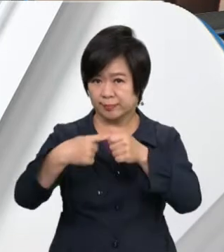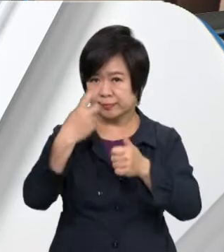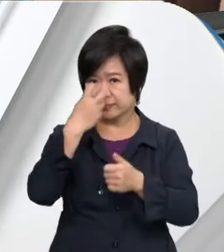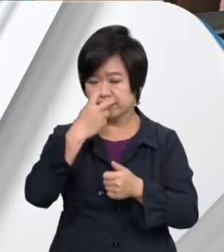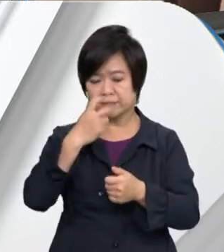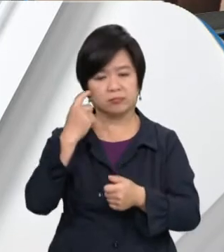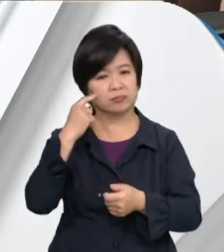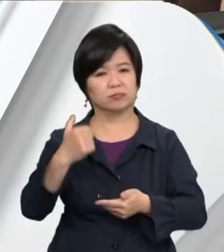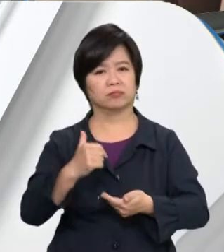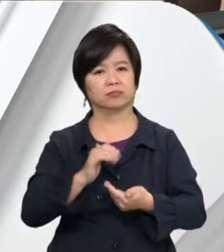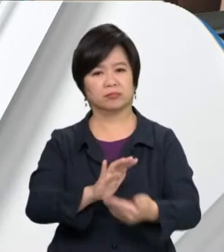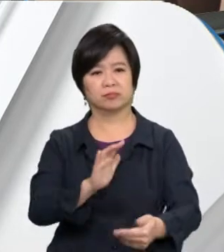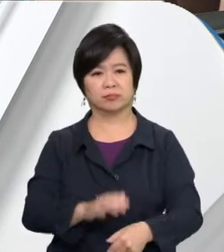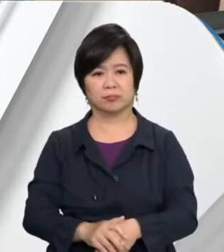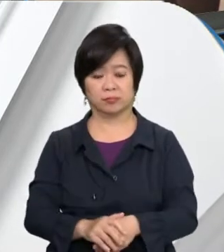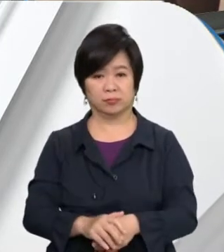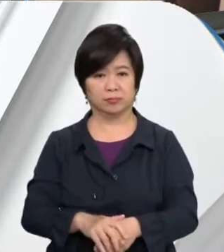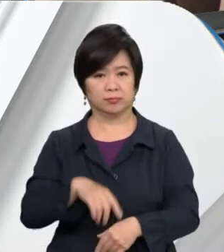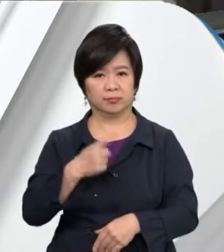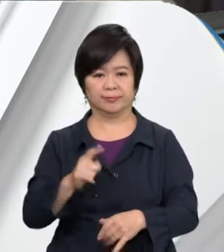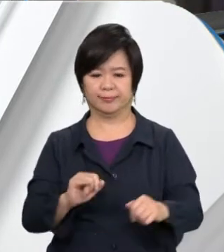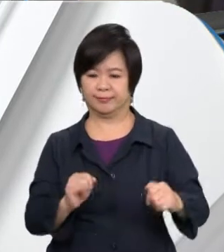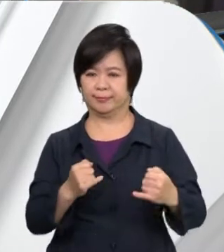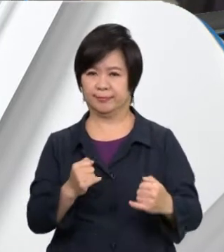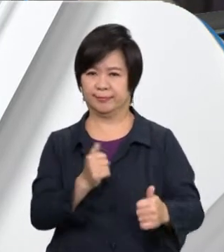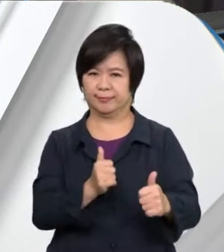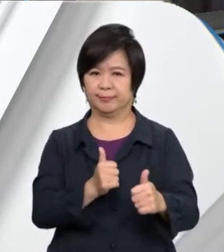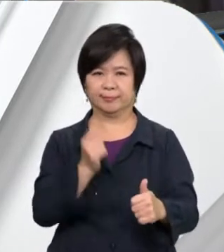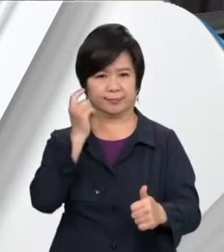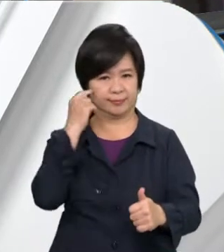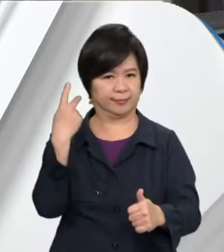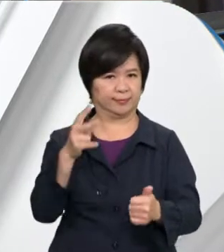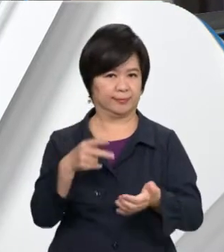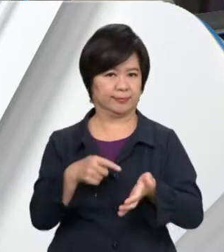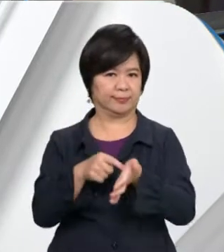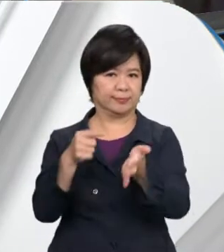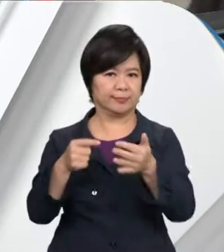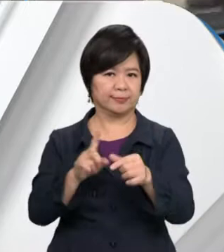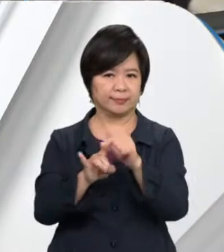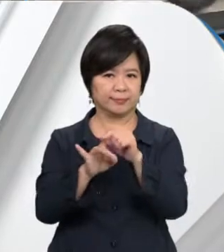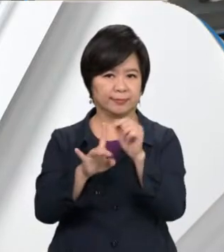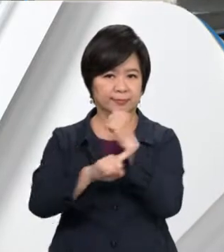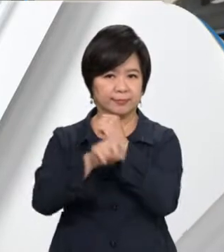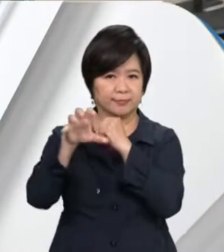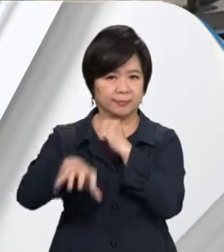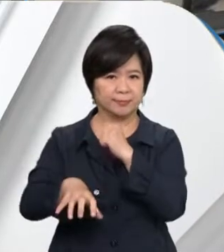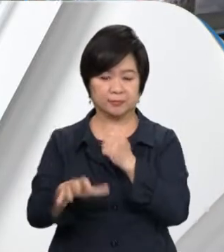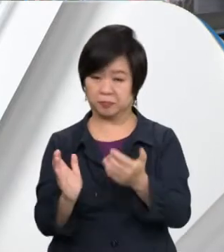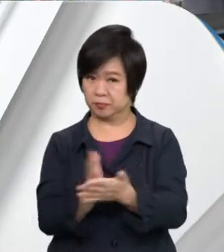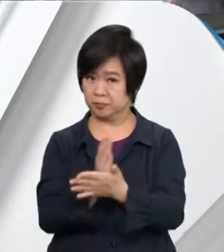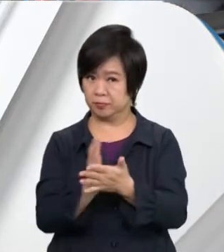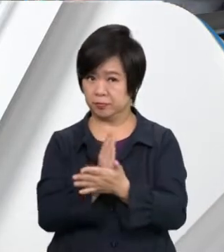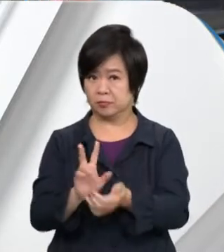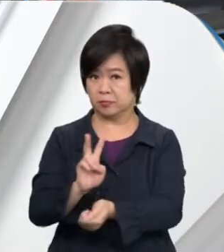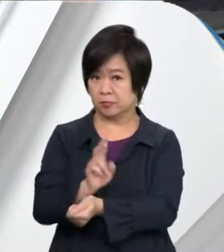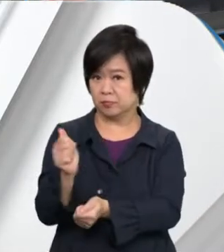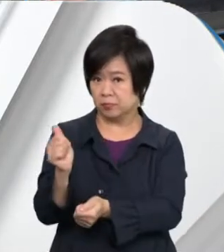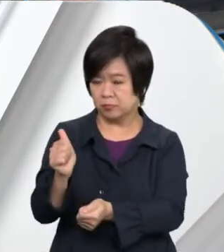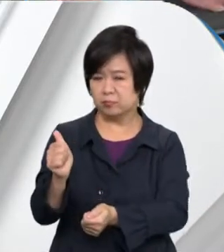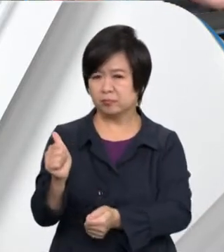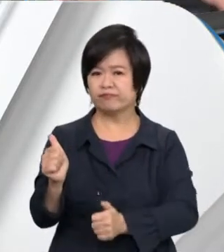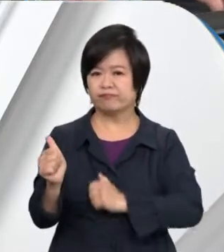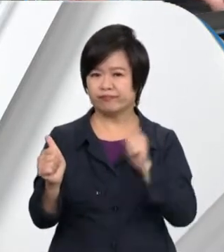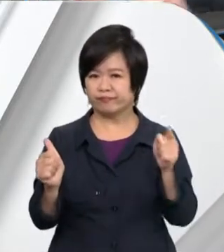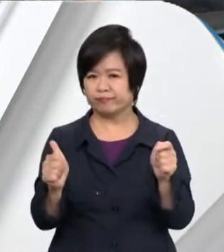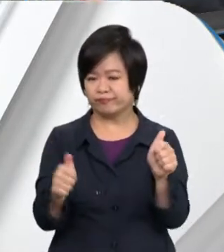案报道转移。不过，佮对手高雄台中高分站提起上诉，法官认定上里面那么因是系